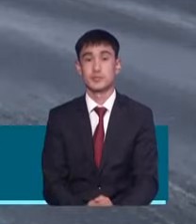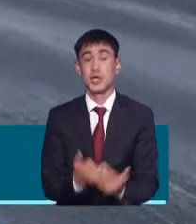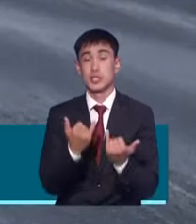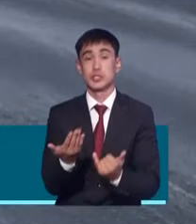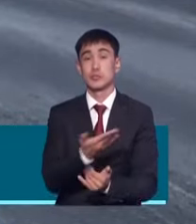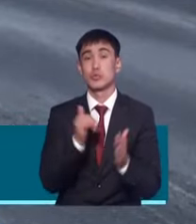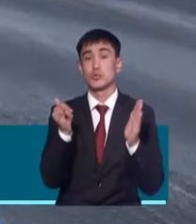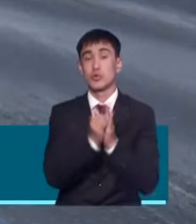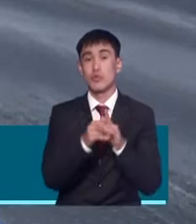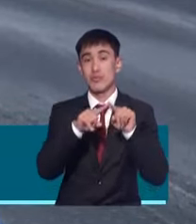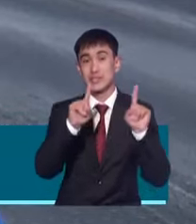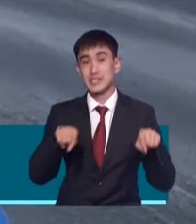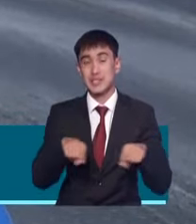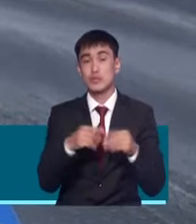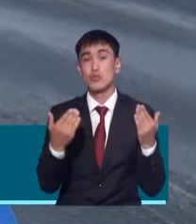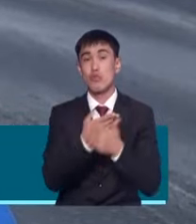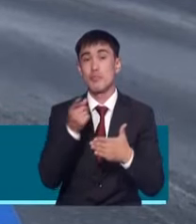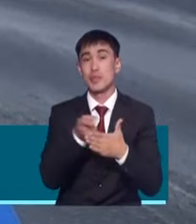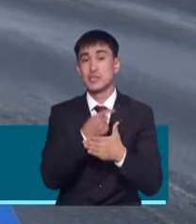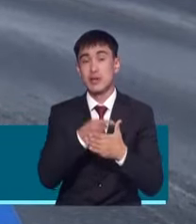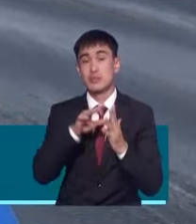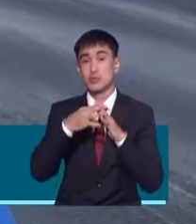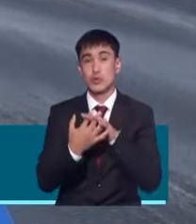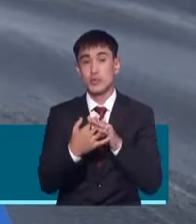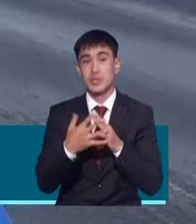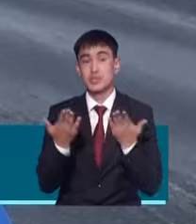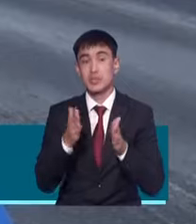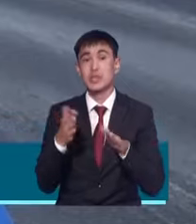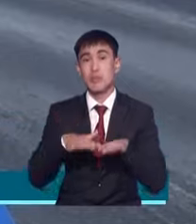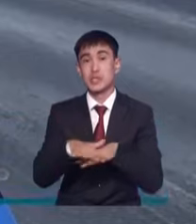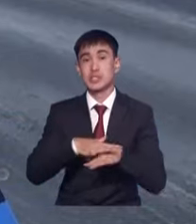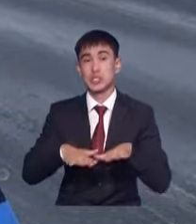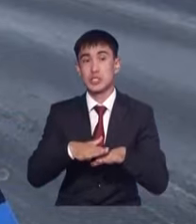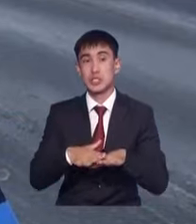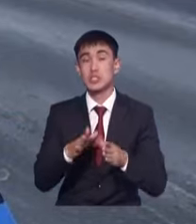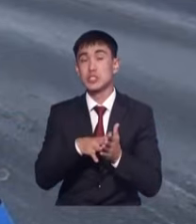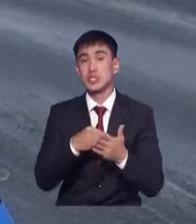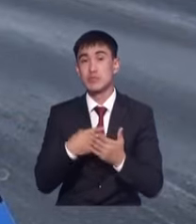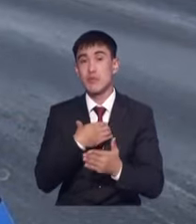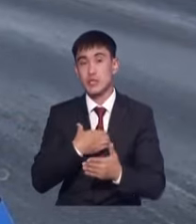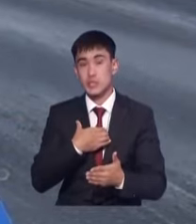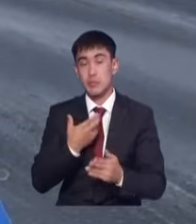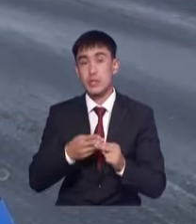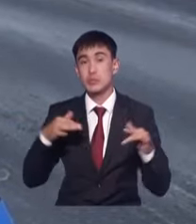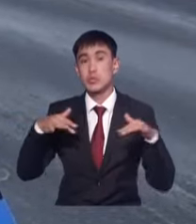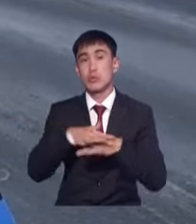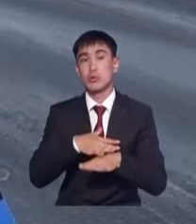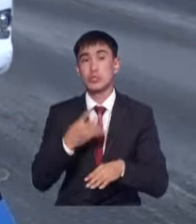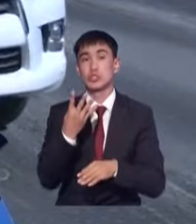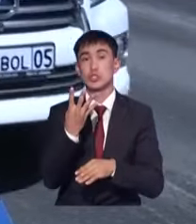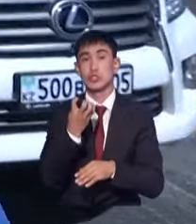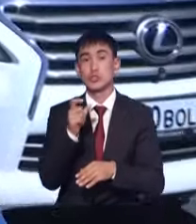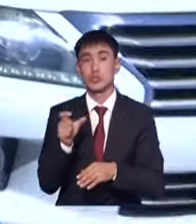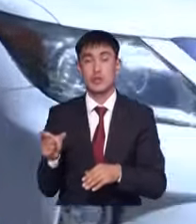Сейчас мы устанавливаем стелы с новыми названиями сел. Событие для местных жителей весьма значимое, поэтому собралось около